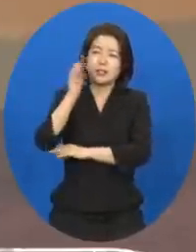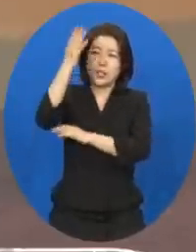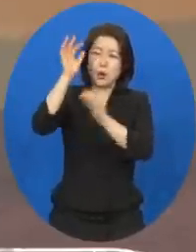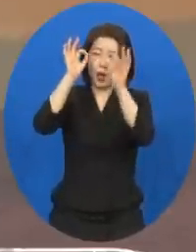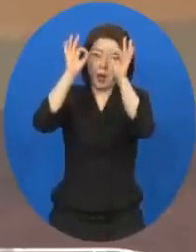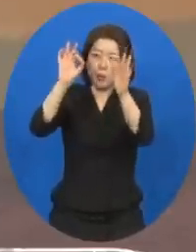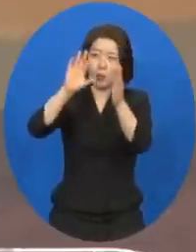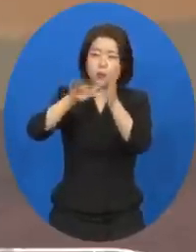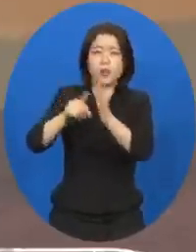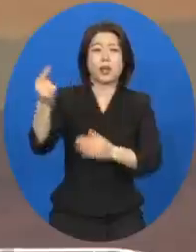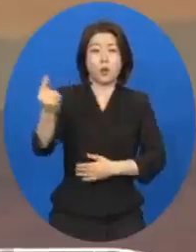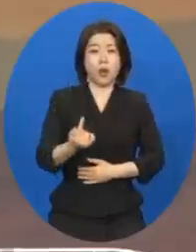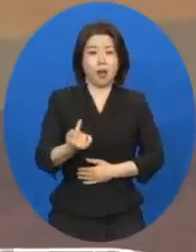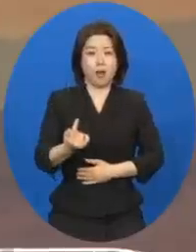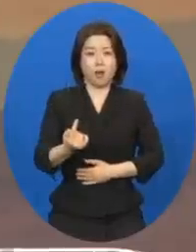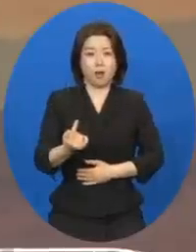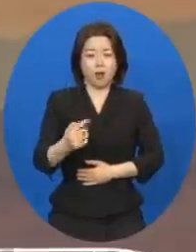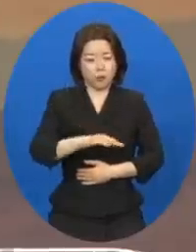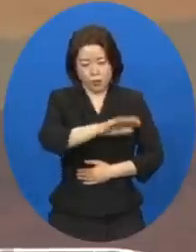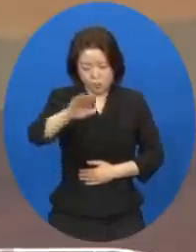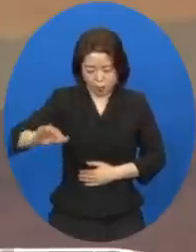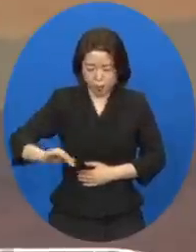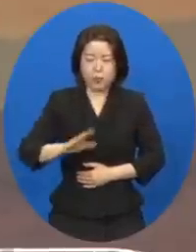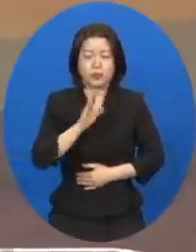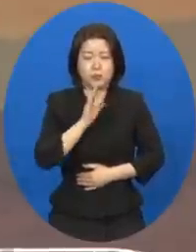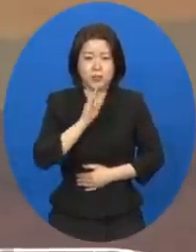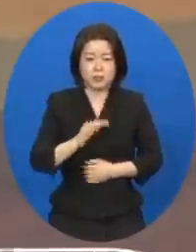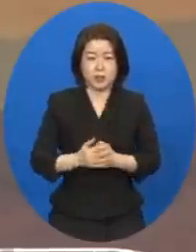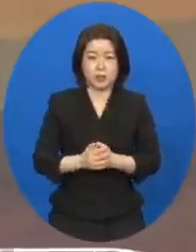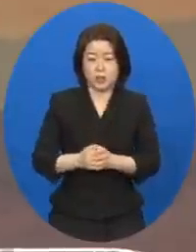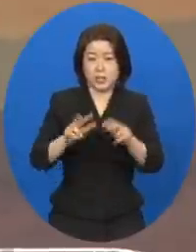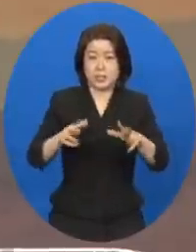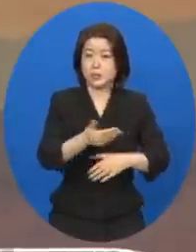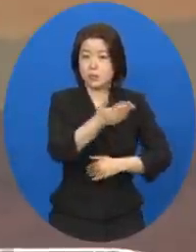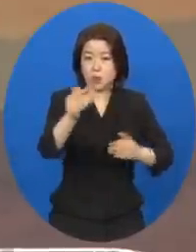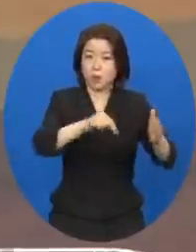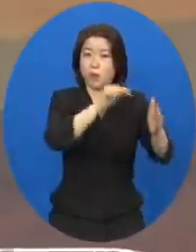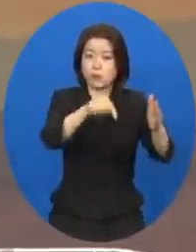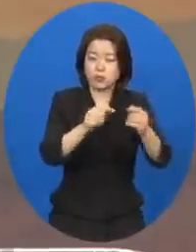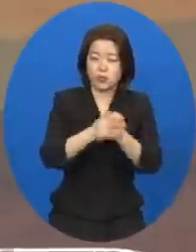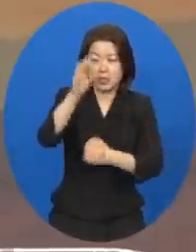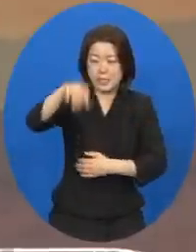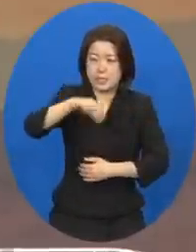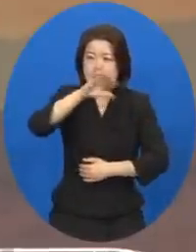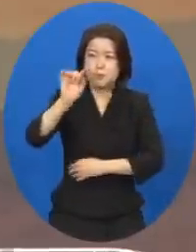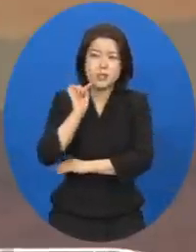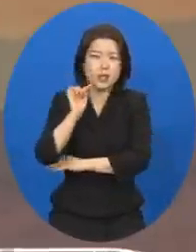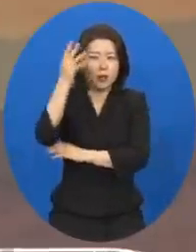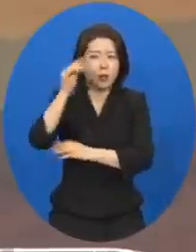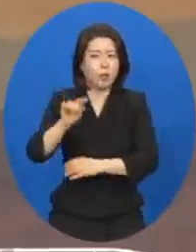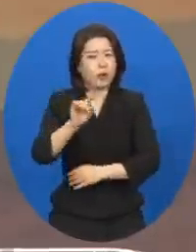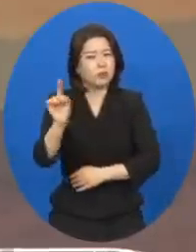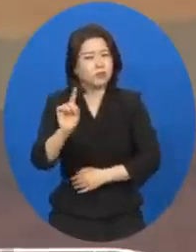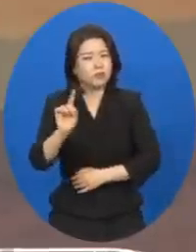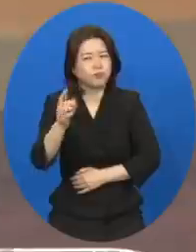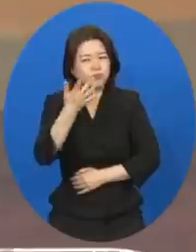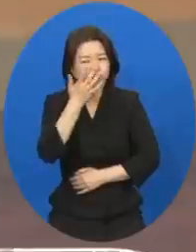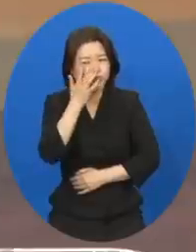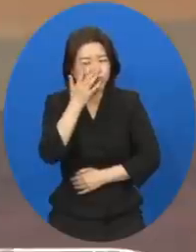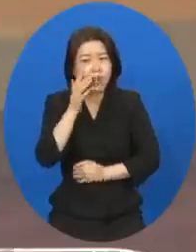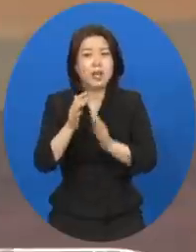때가 옵니다. 모든 사람이다. 지금 여러분 중에는 십자가의 영광이 뭔지 잘 모르는